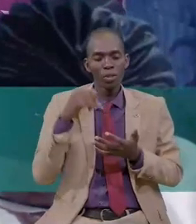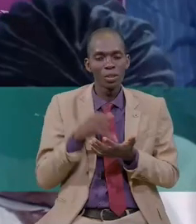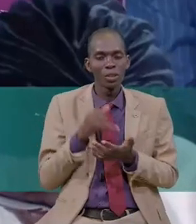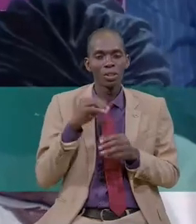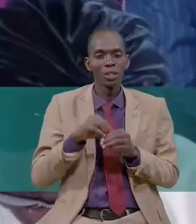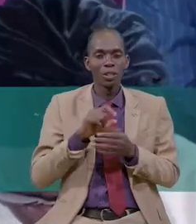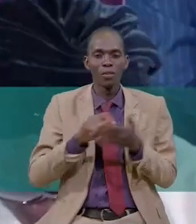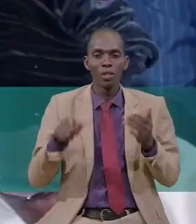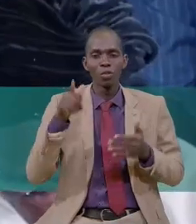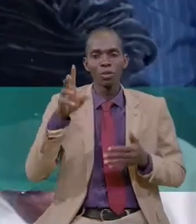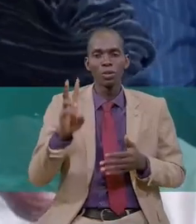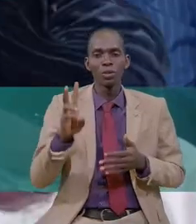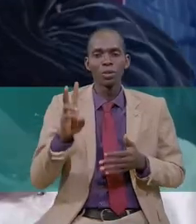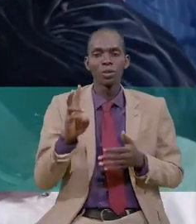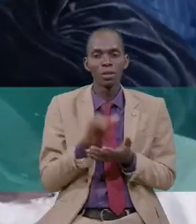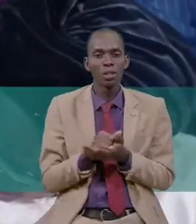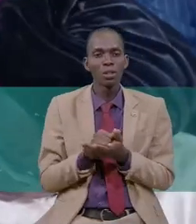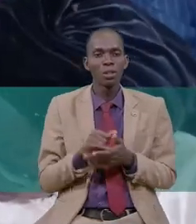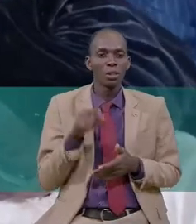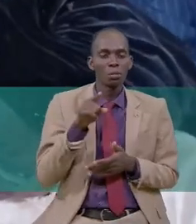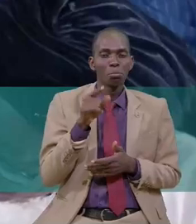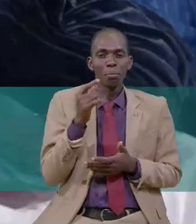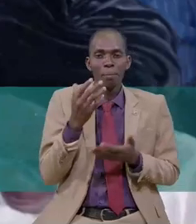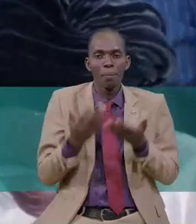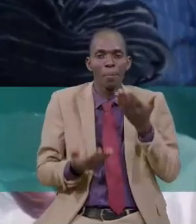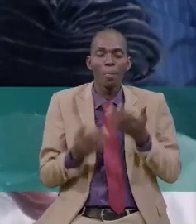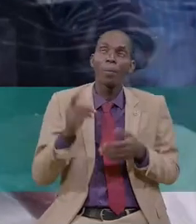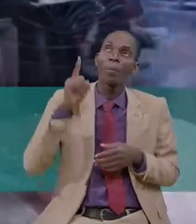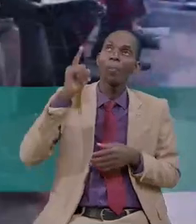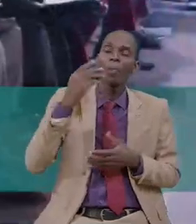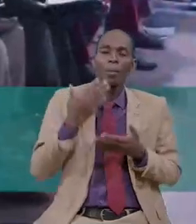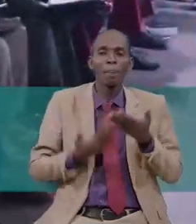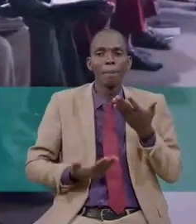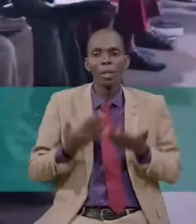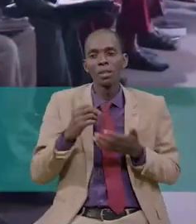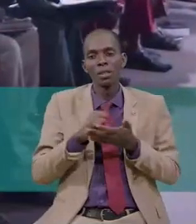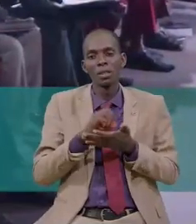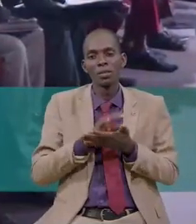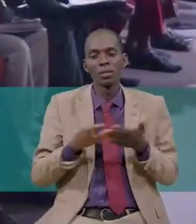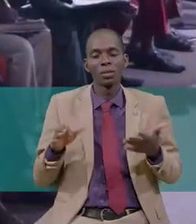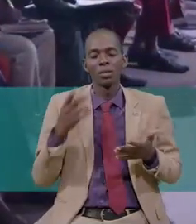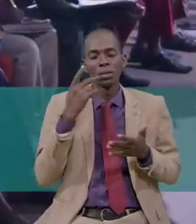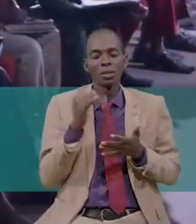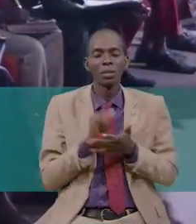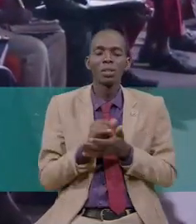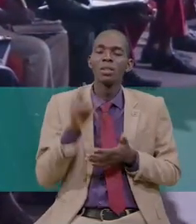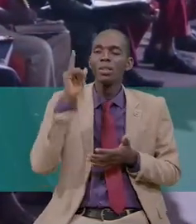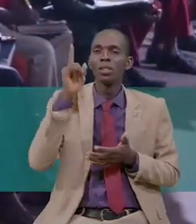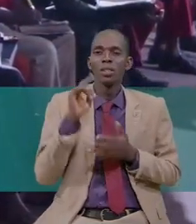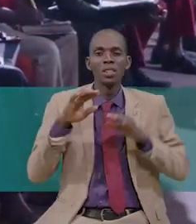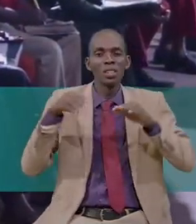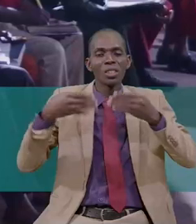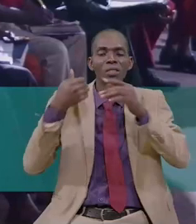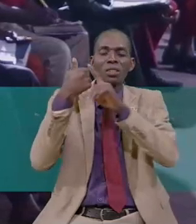Verset 26, afin de la sanctifier. Il s'est livré pour le monde afin de